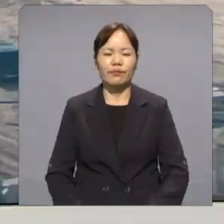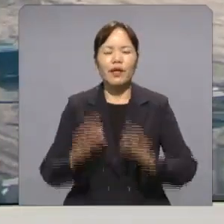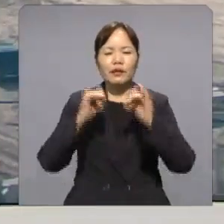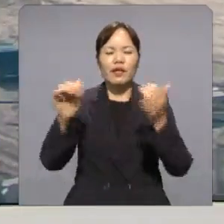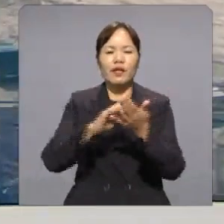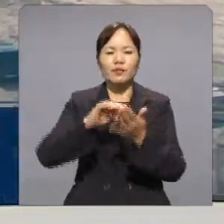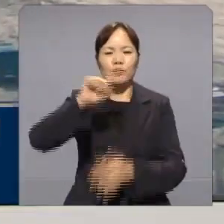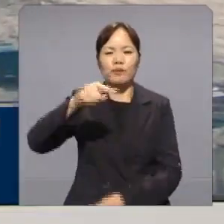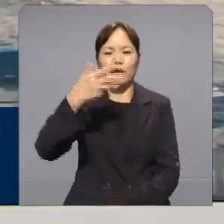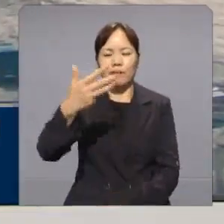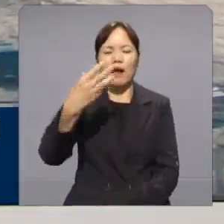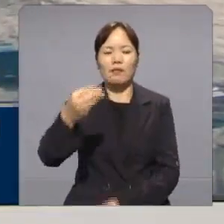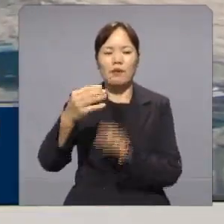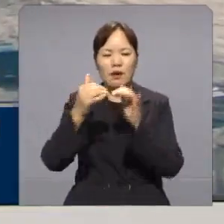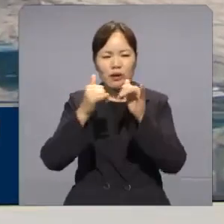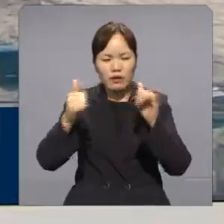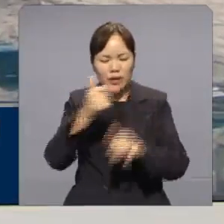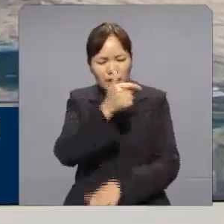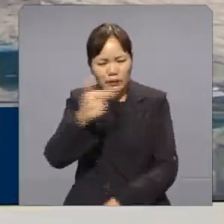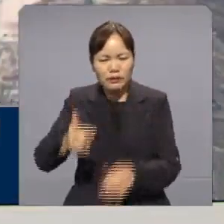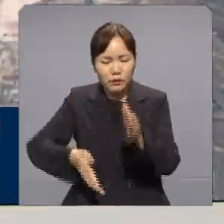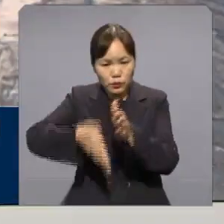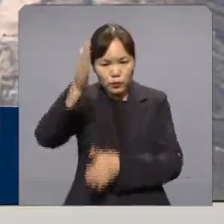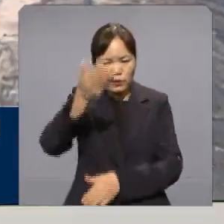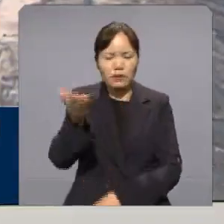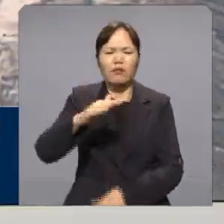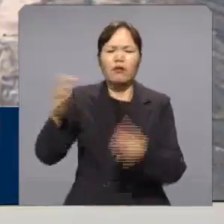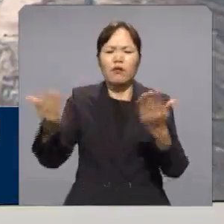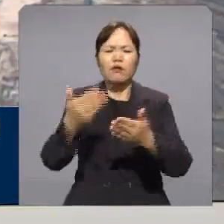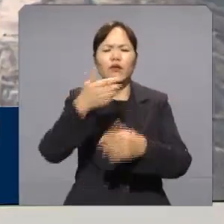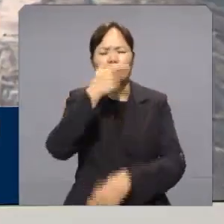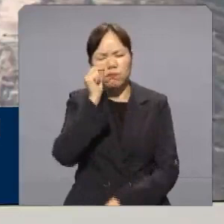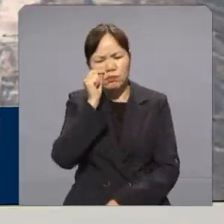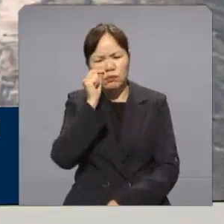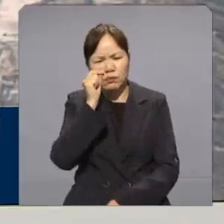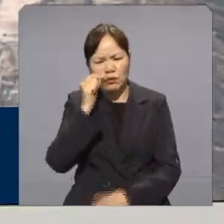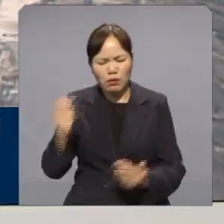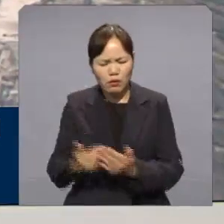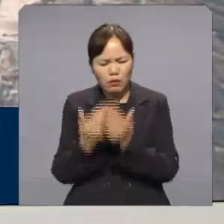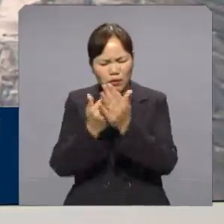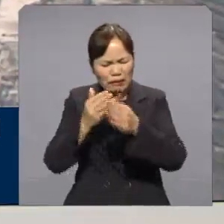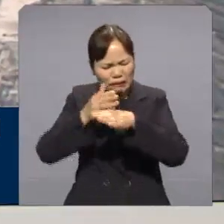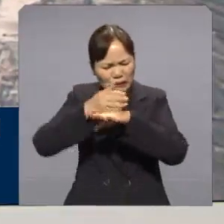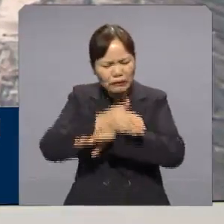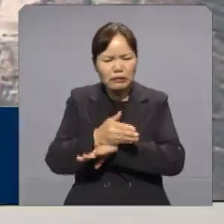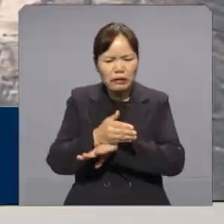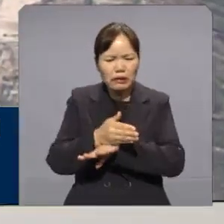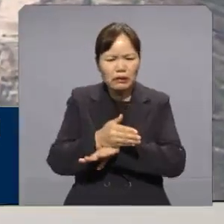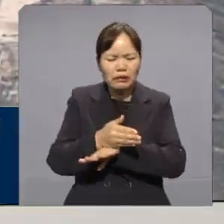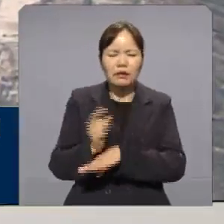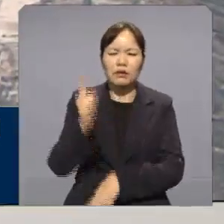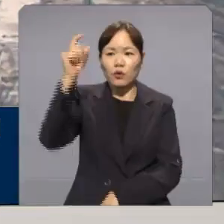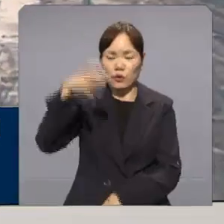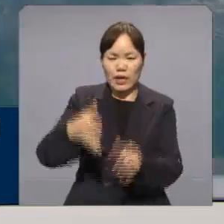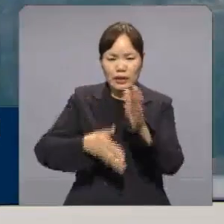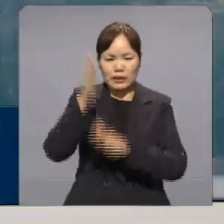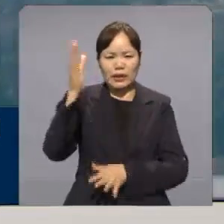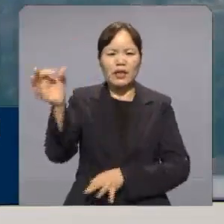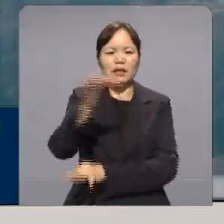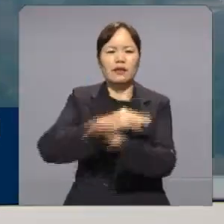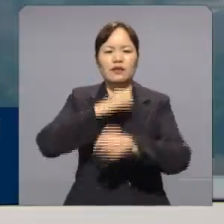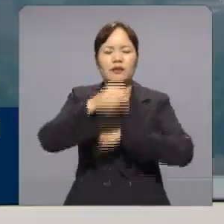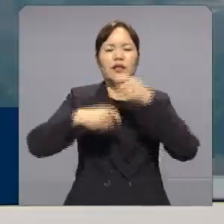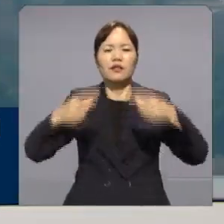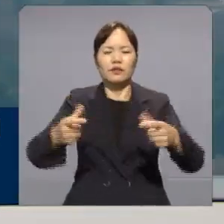인구가 108만 명의 대도시지만 일자리가 부족해 질적 성장이 더디다는 지적을 받아온 고양시가 경제 자유구역 유치에